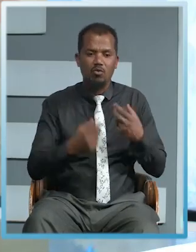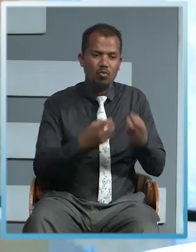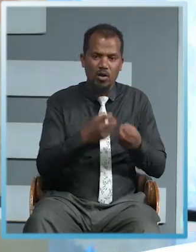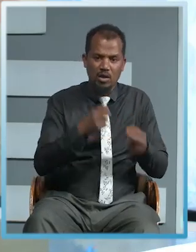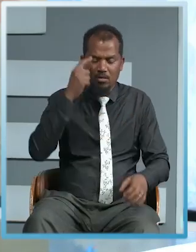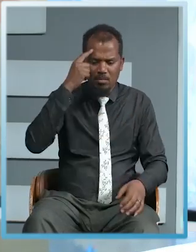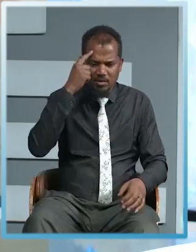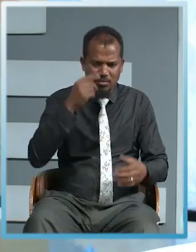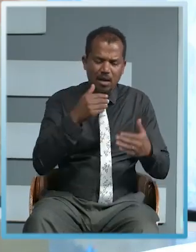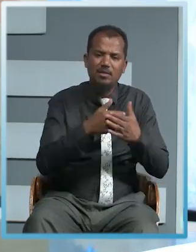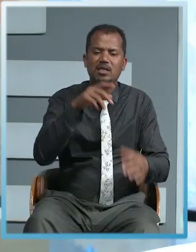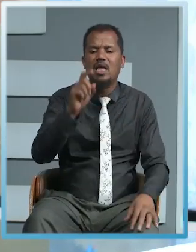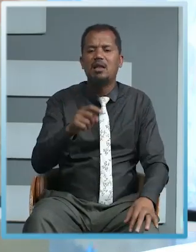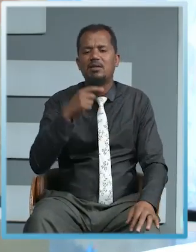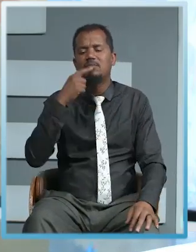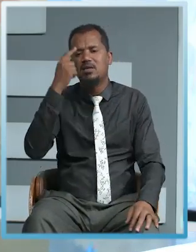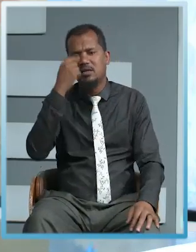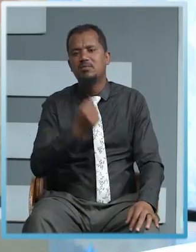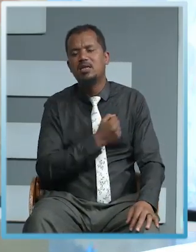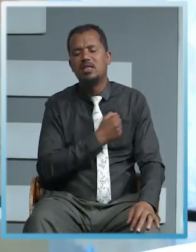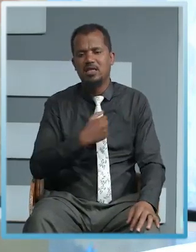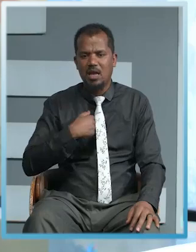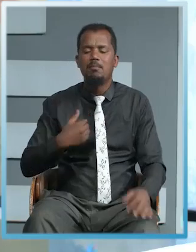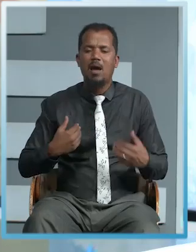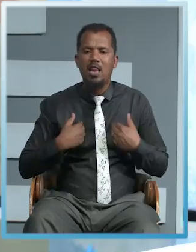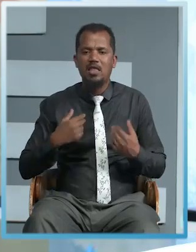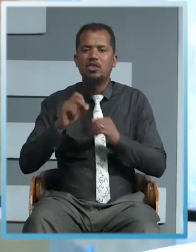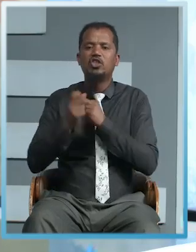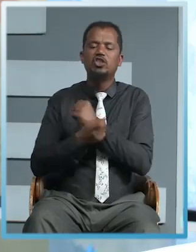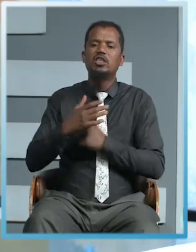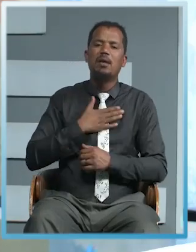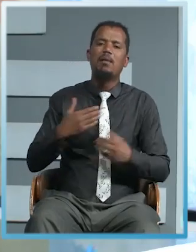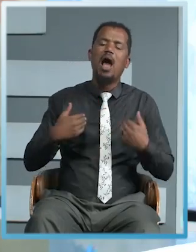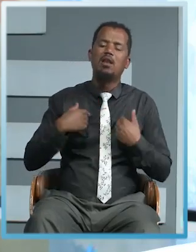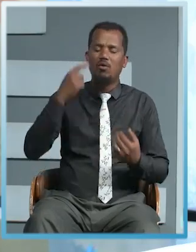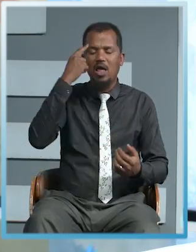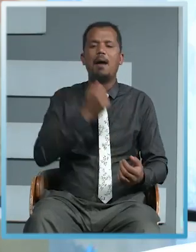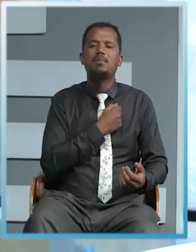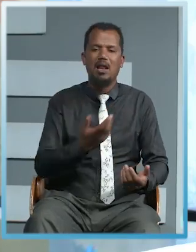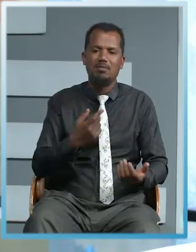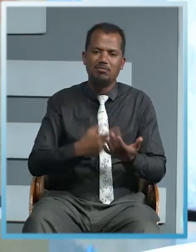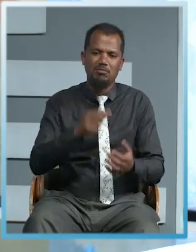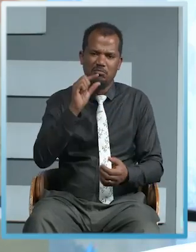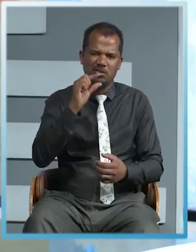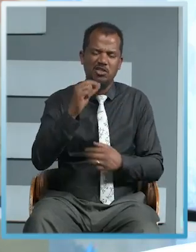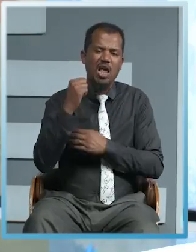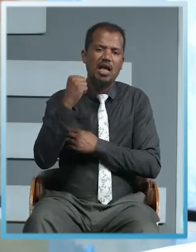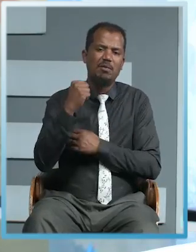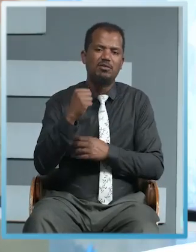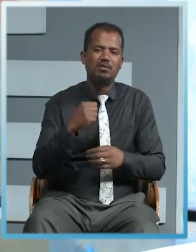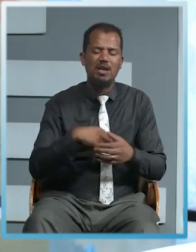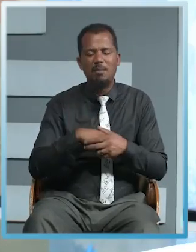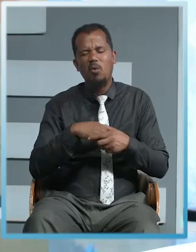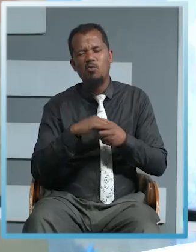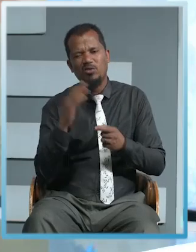ولو ماسه بنا مدرسه هلا بات یه میلیم نت اینم مالی درجتیم دزانم میامنو نا بعد بعضیش باتن شک ماتن لامو